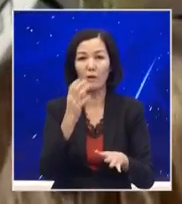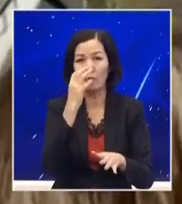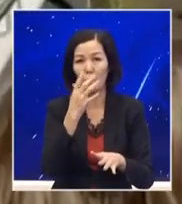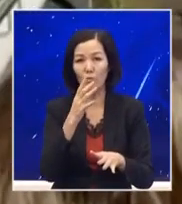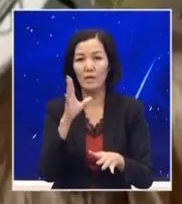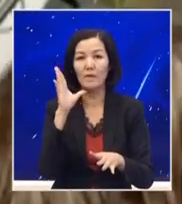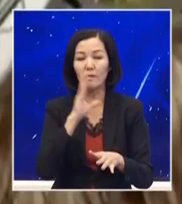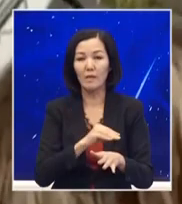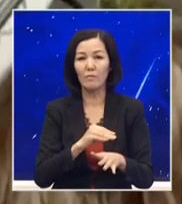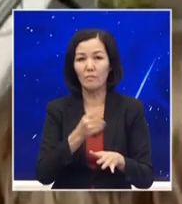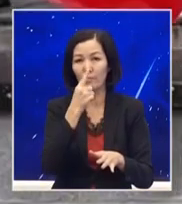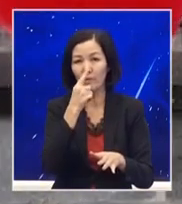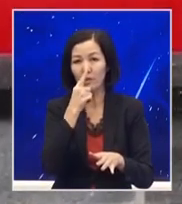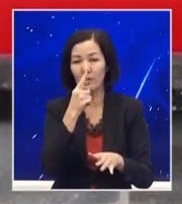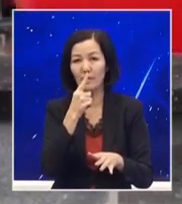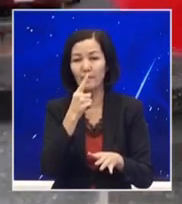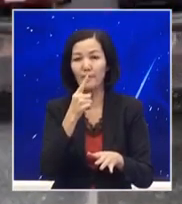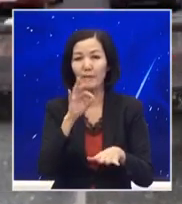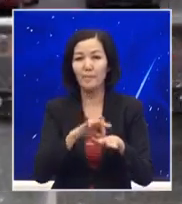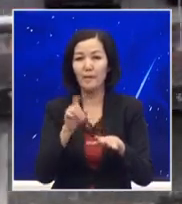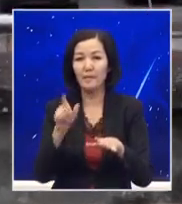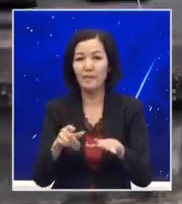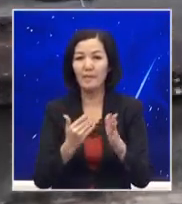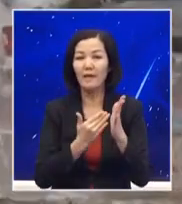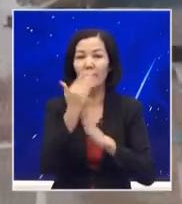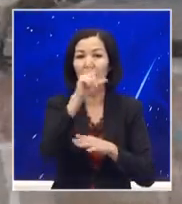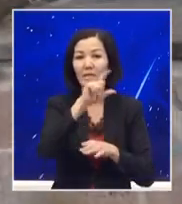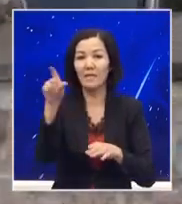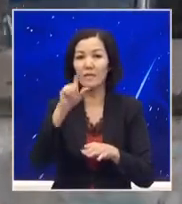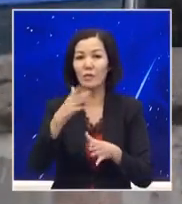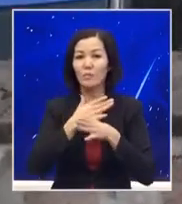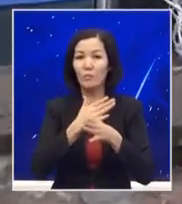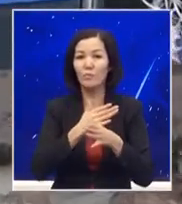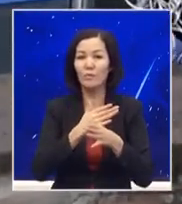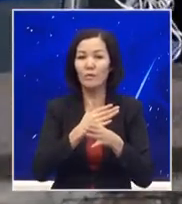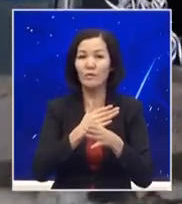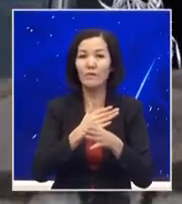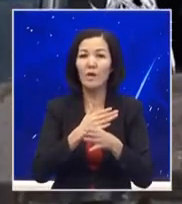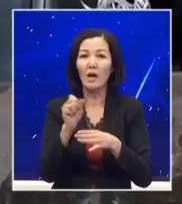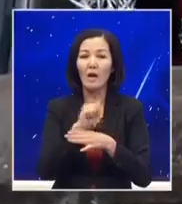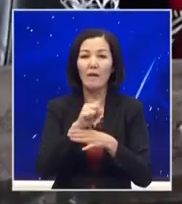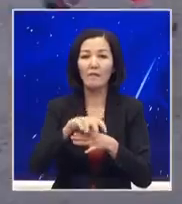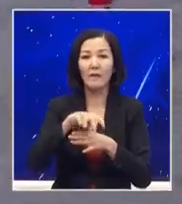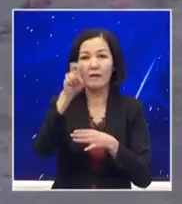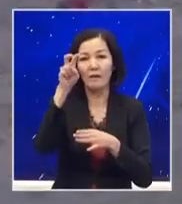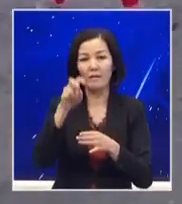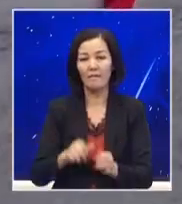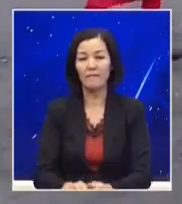даже добираются поближе к пациентам на верхних этажах с помощью автокранов.